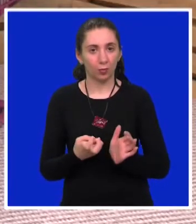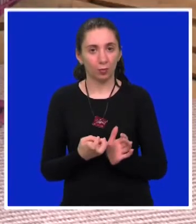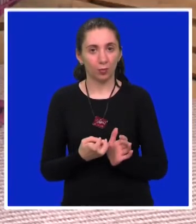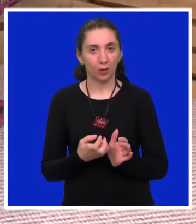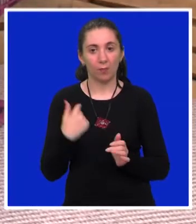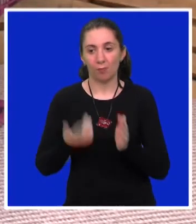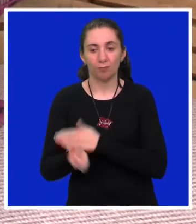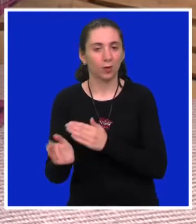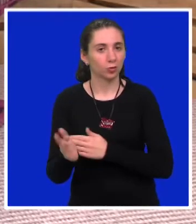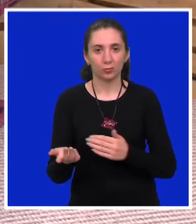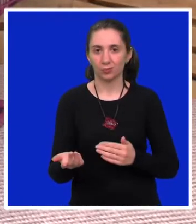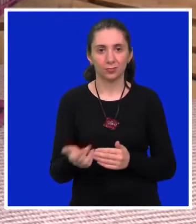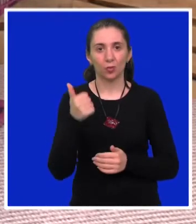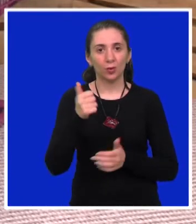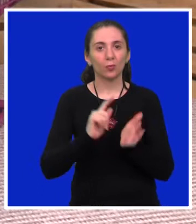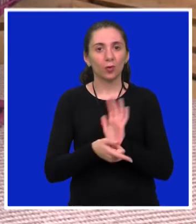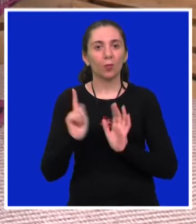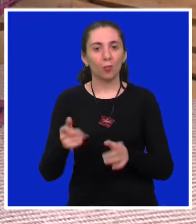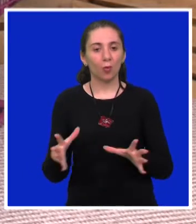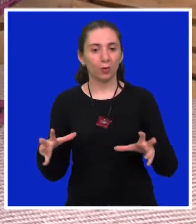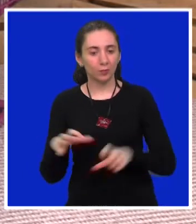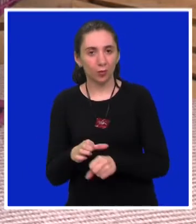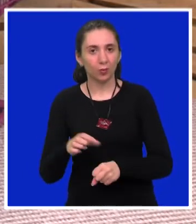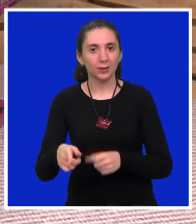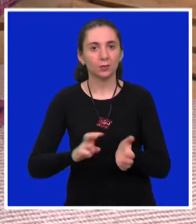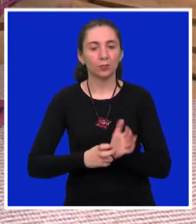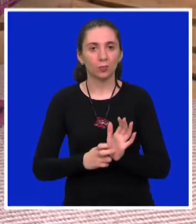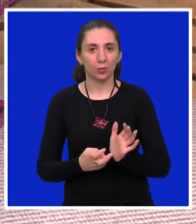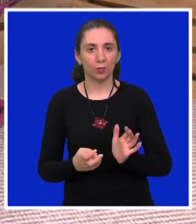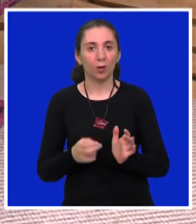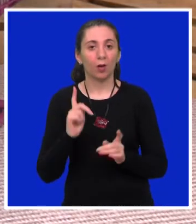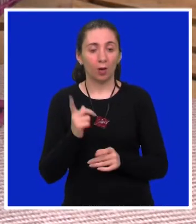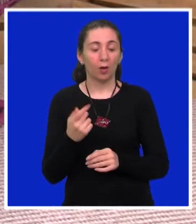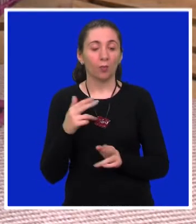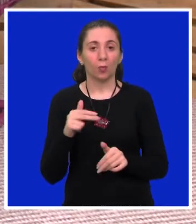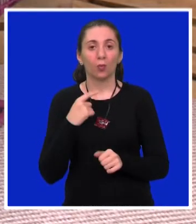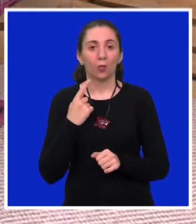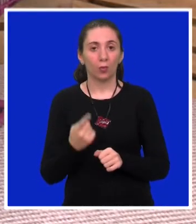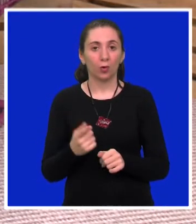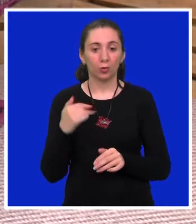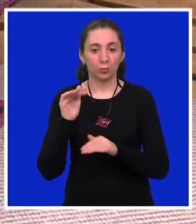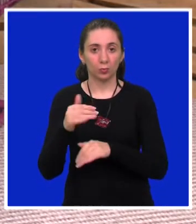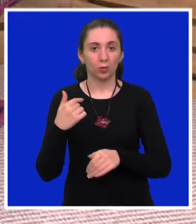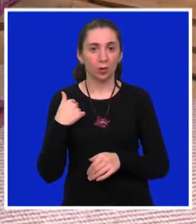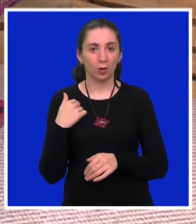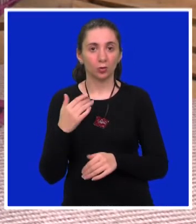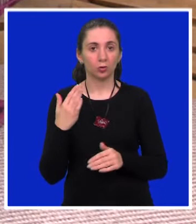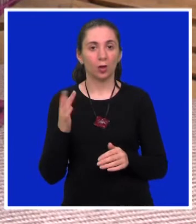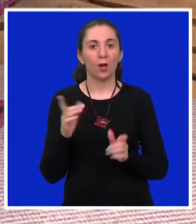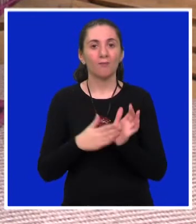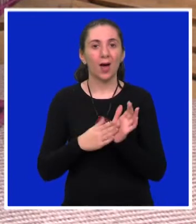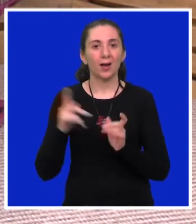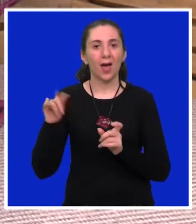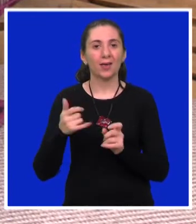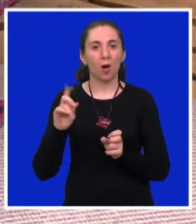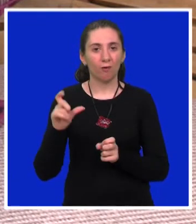od problema, odnosno bježati ga. Jednostavno, u jednom trenutku moramo se uhvatiti u koštac s tim. Evo, mogu to čak i reći da smo preko naše saborske